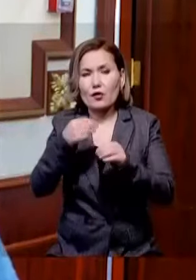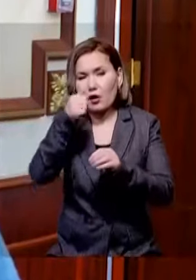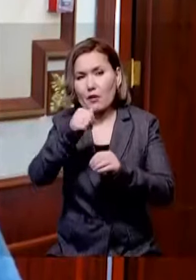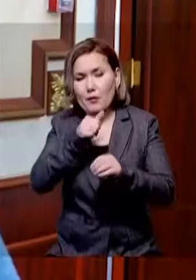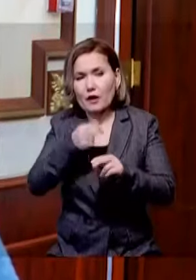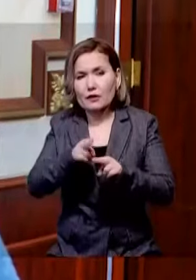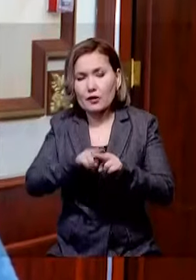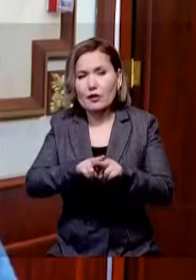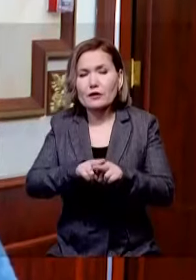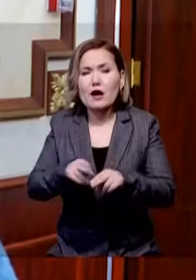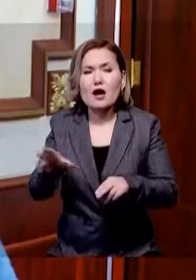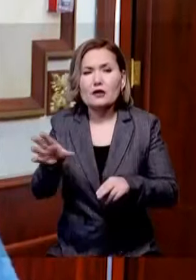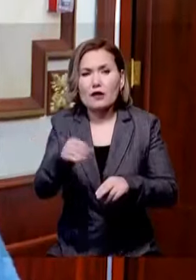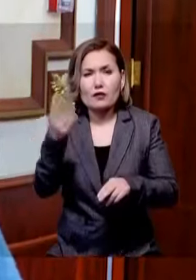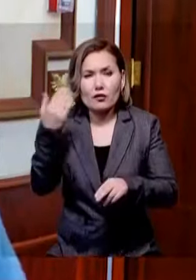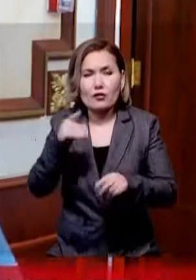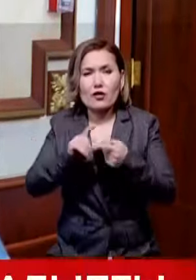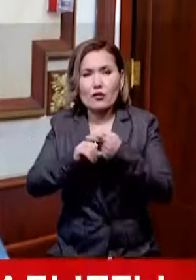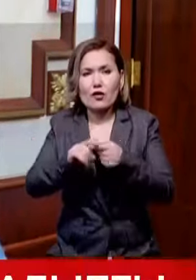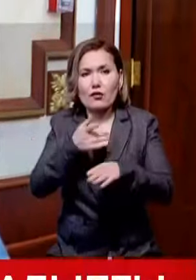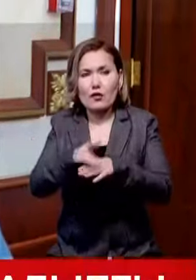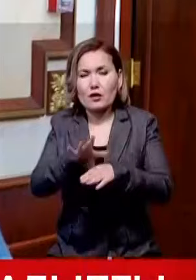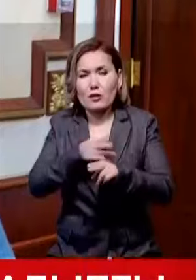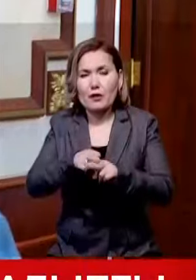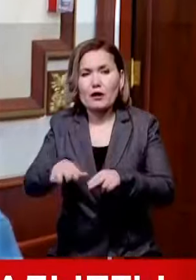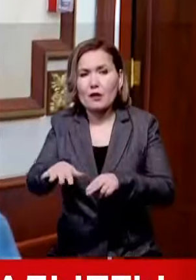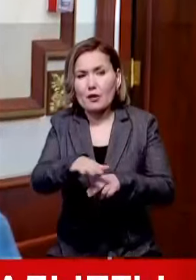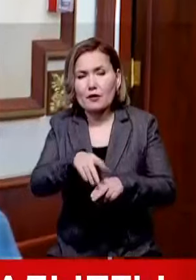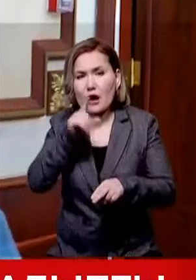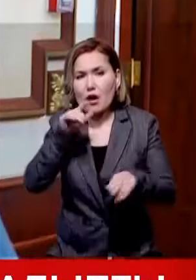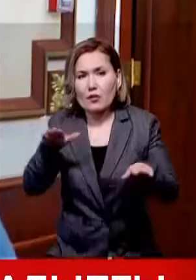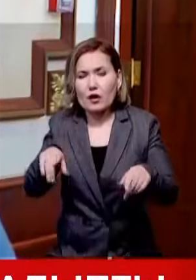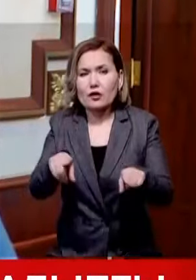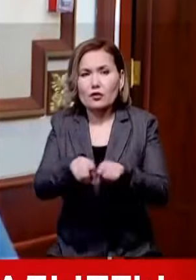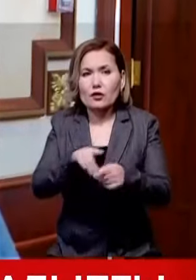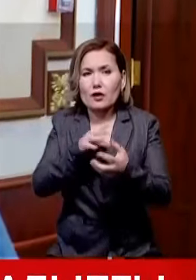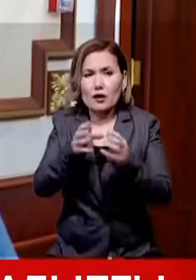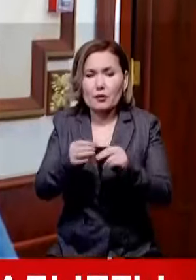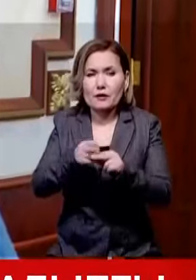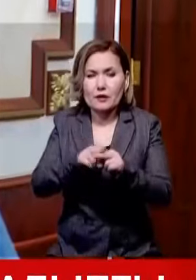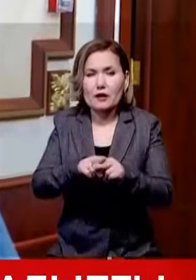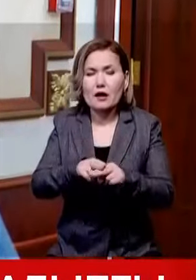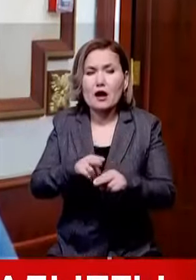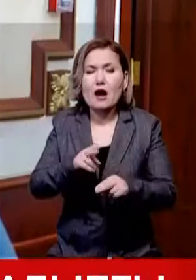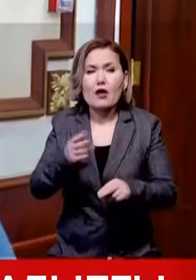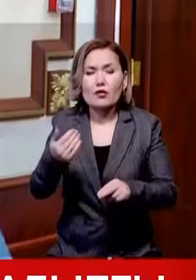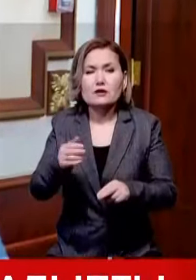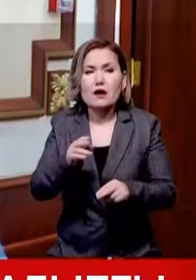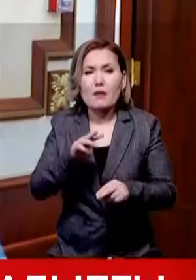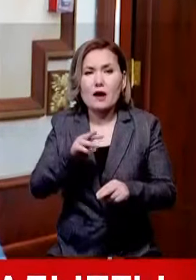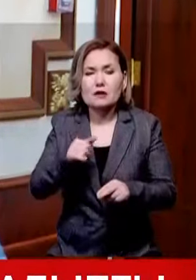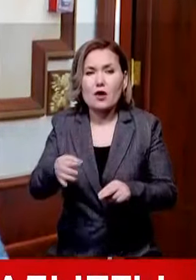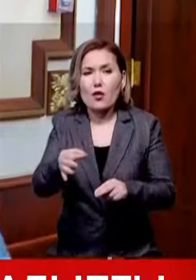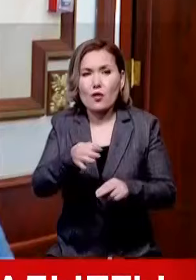тұмауы бұйра бірғазанда табылды. Алайда бір жерде мекен ететін қызғылт бірғазанға әсер етпеді. Демек, Қаракөлде аққулардың өлімі